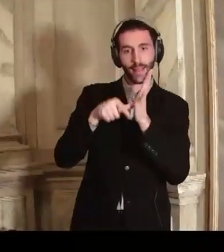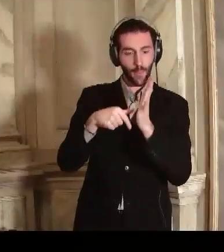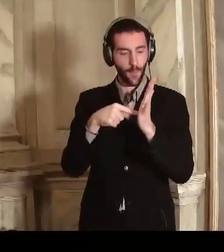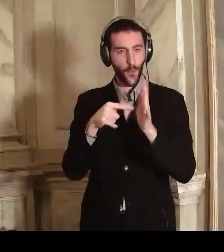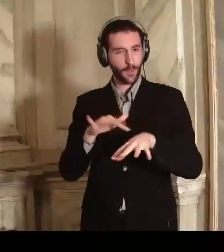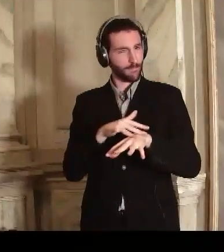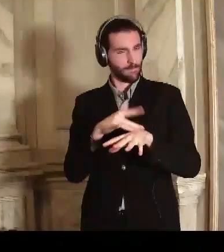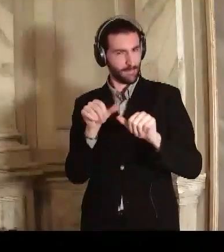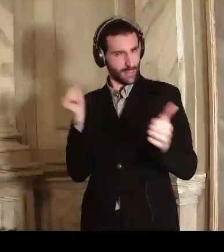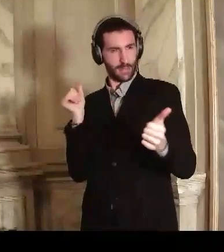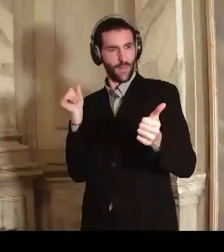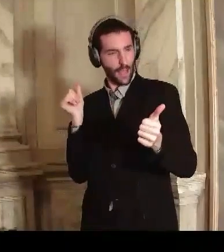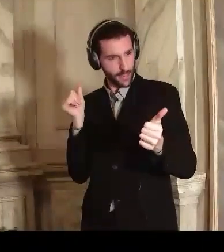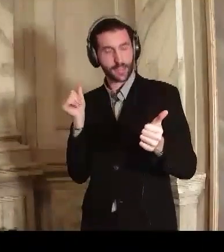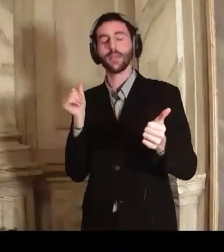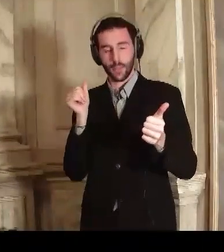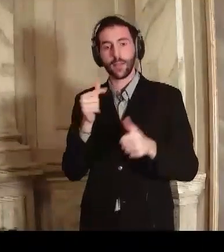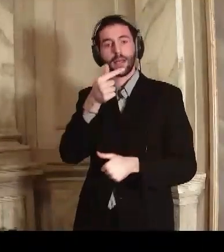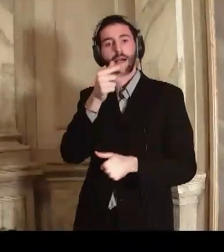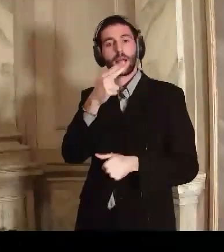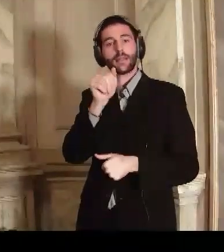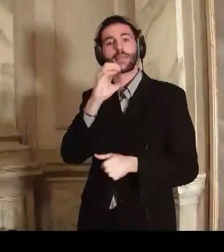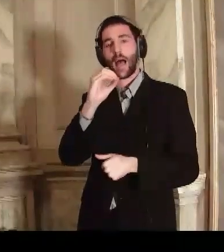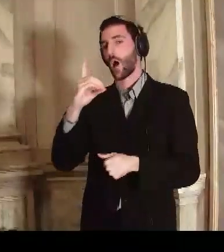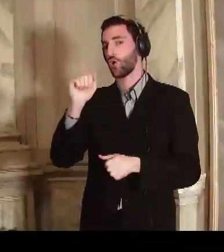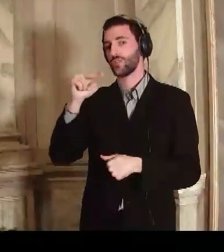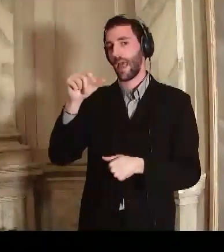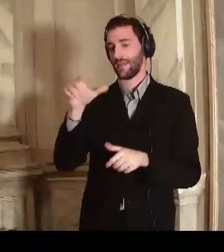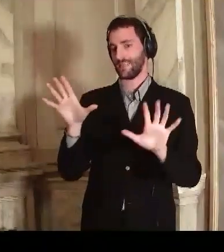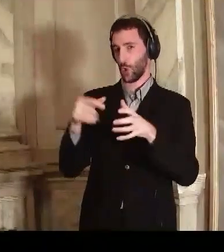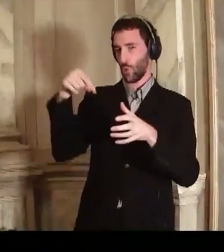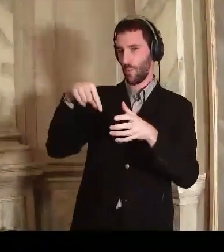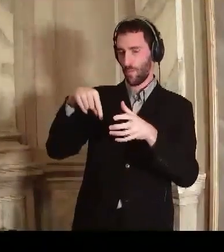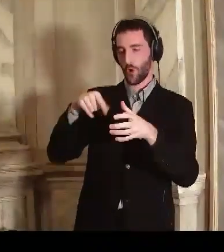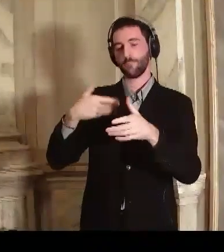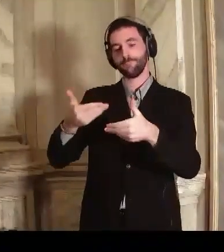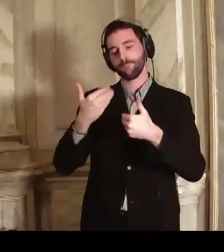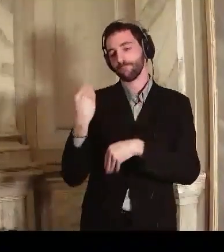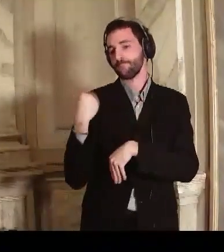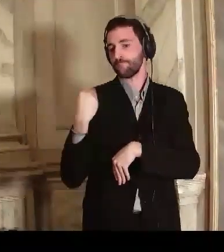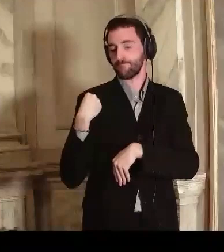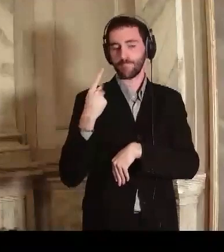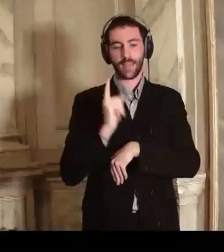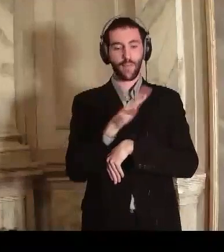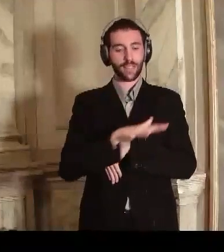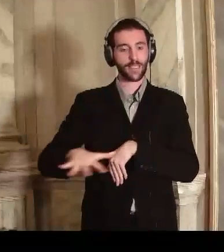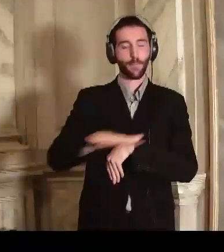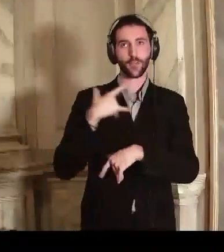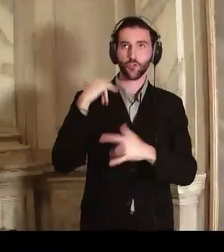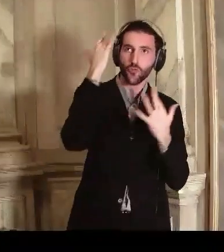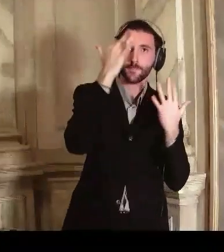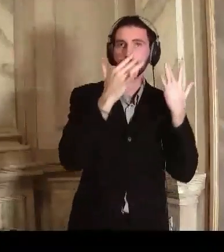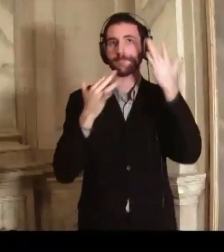Tao Dance ci sfida ad entrare in uno spazio meditativo, mettendoci in comunicazione con i nostri